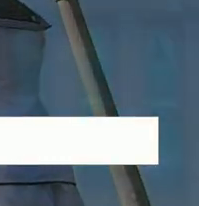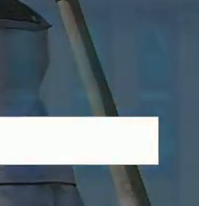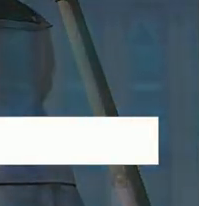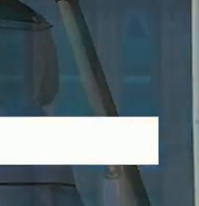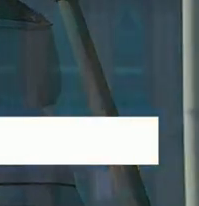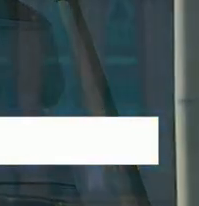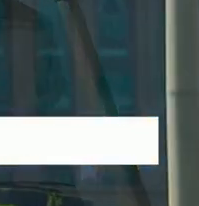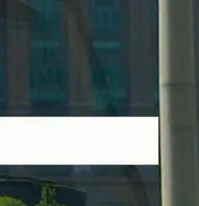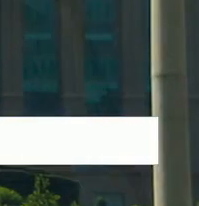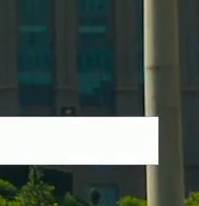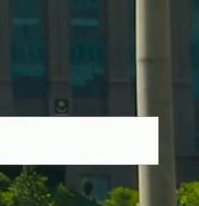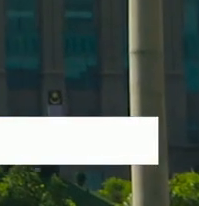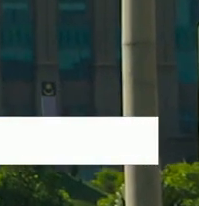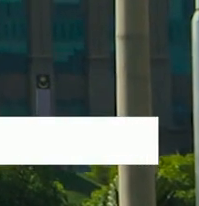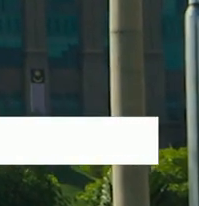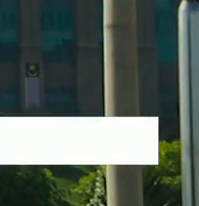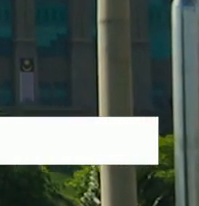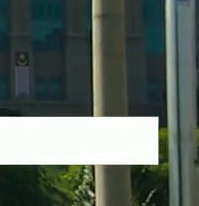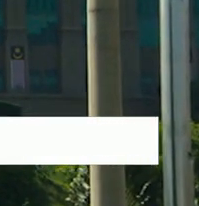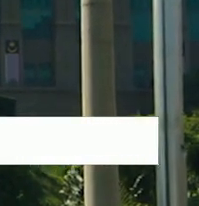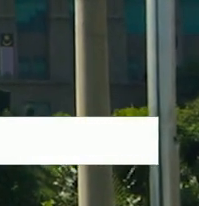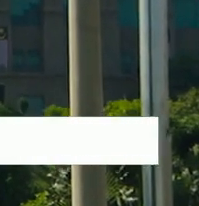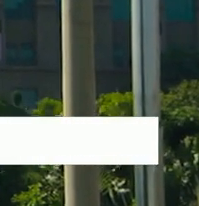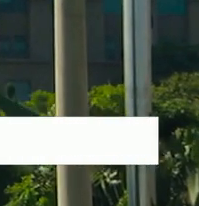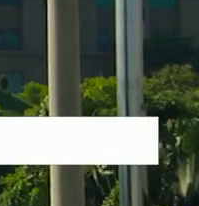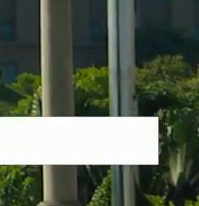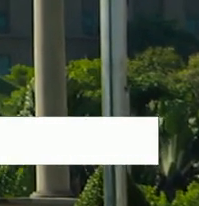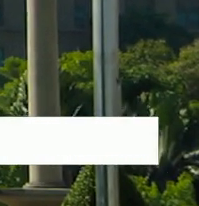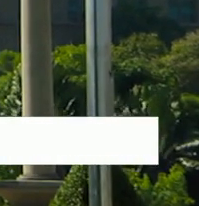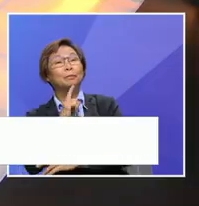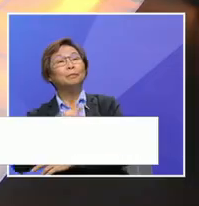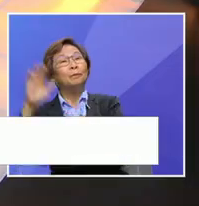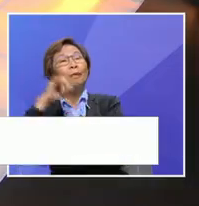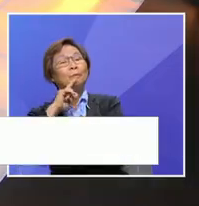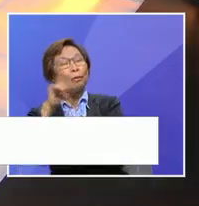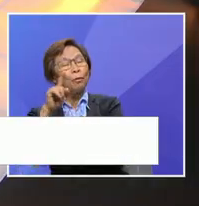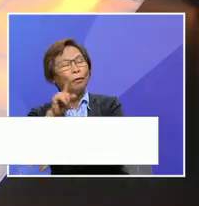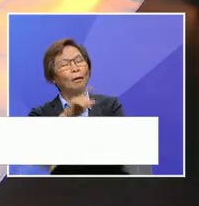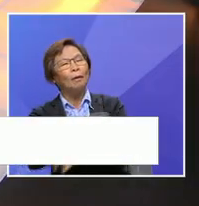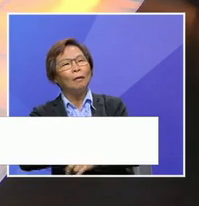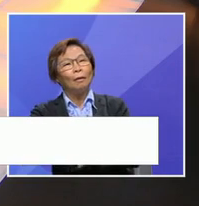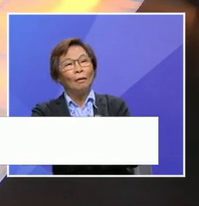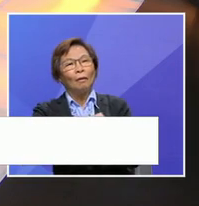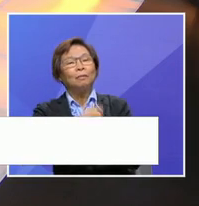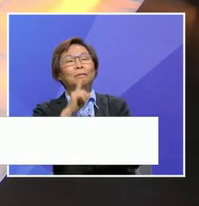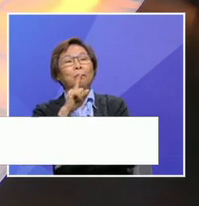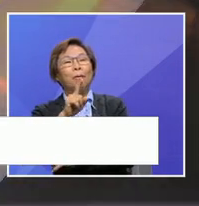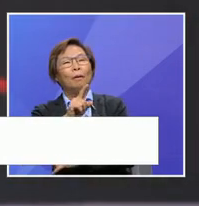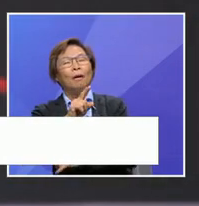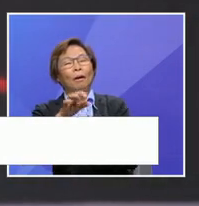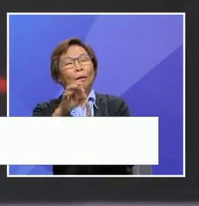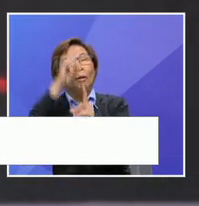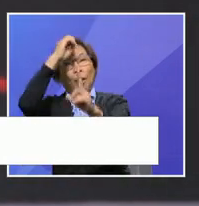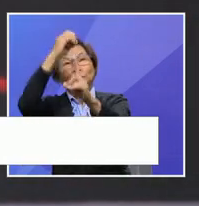Hai sebenarnya ini manifestasi Habib dan aspirasi petisnya ya